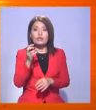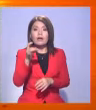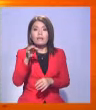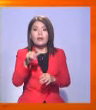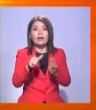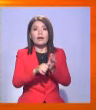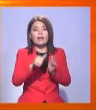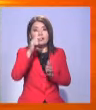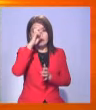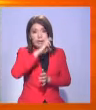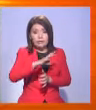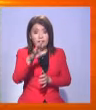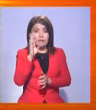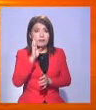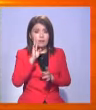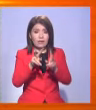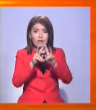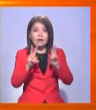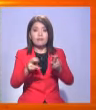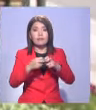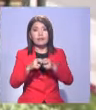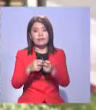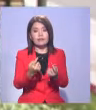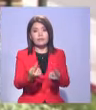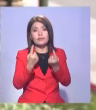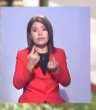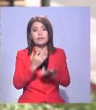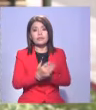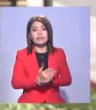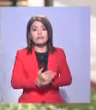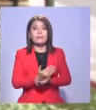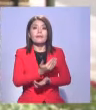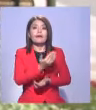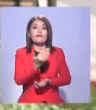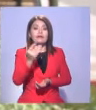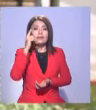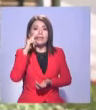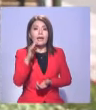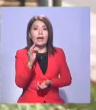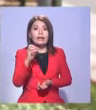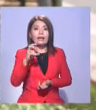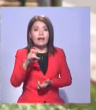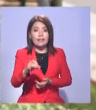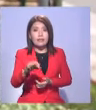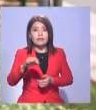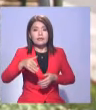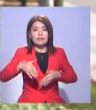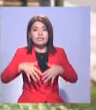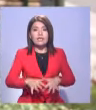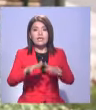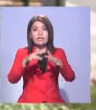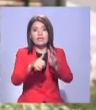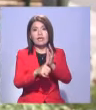Алпауыт 6 мемлекетті де су мәселесі толғандырып отыр. Сіздер білетіндей, Арал теңіз, Арал бассейнінің суының